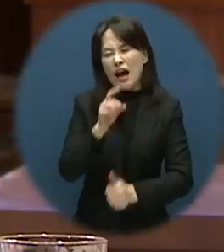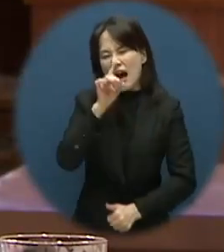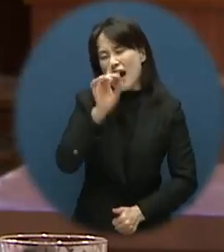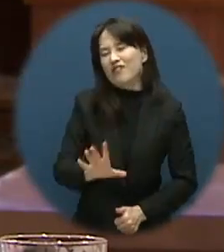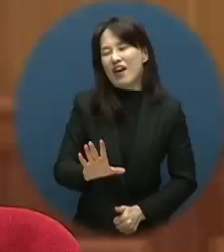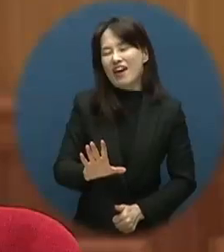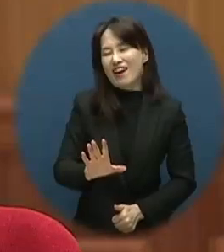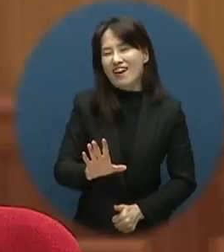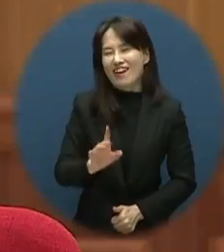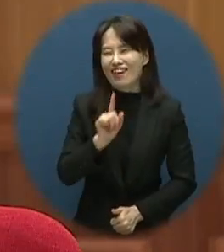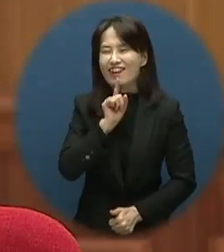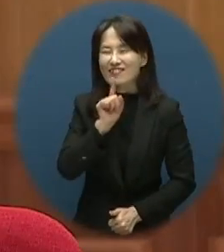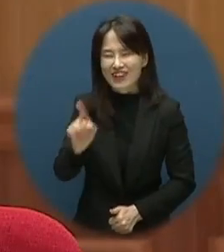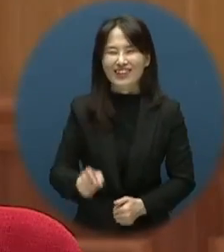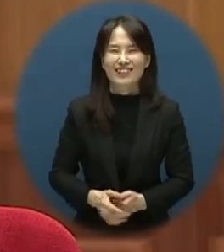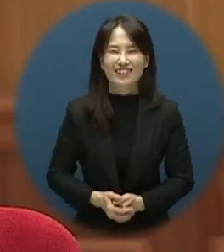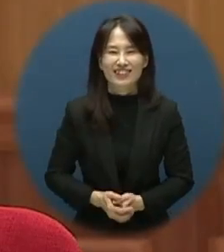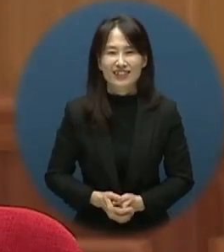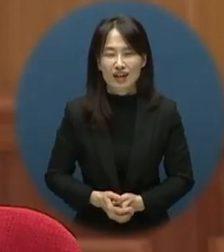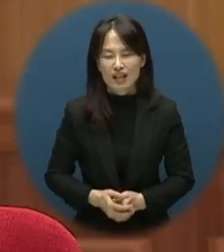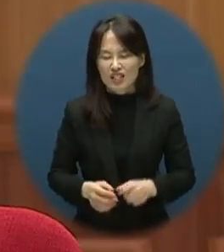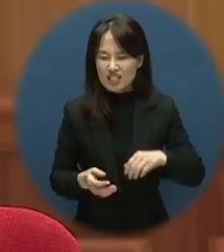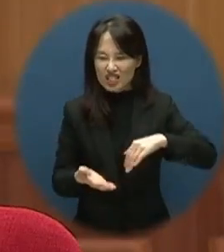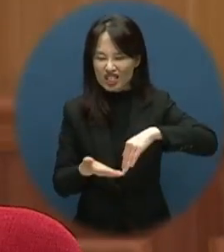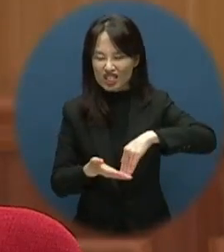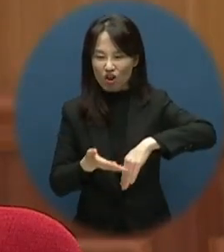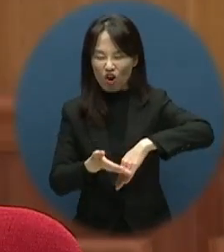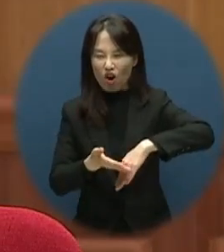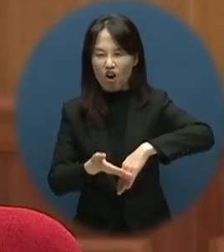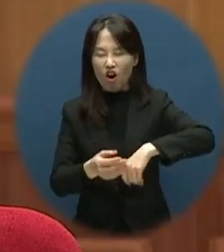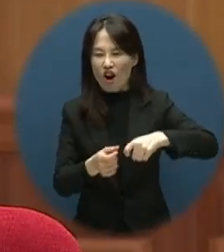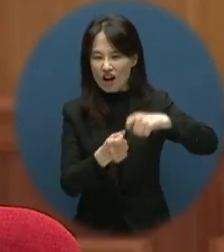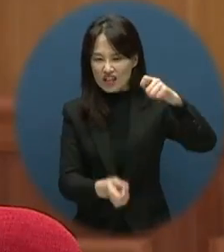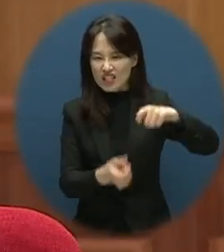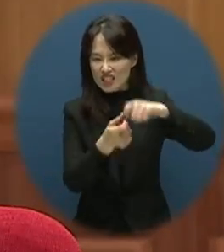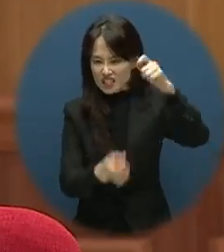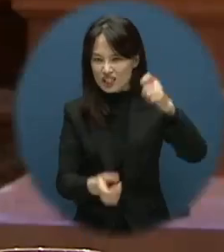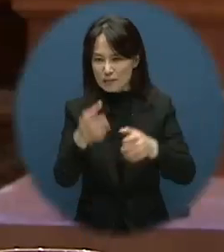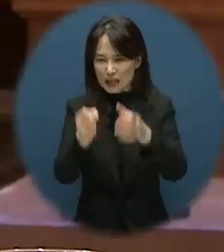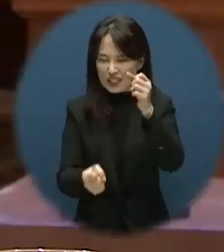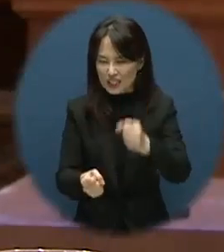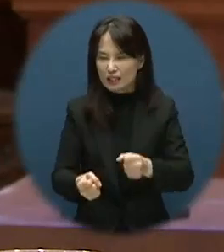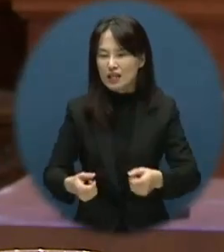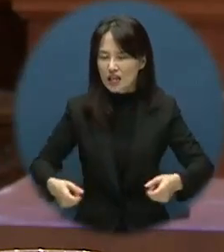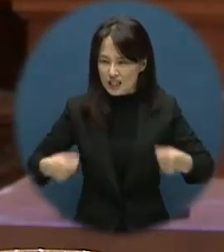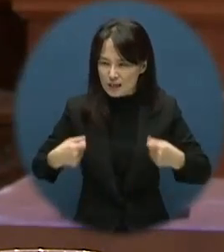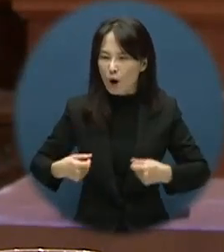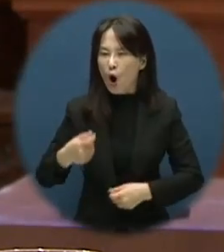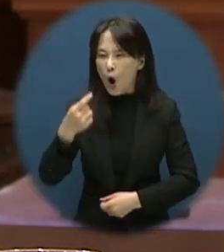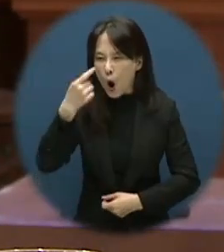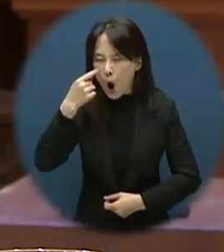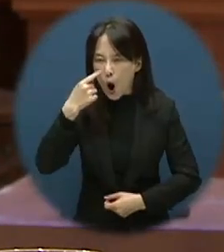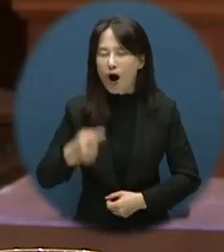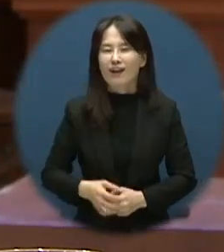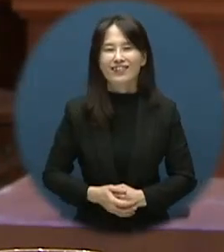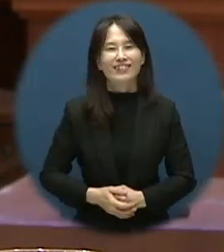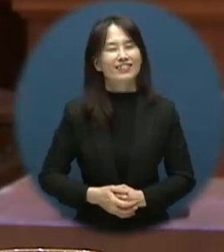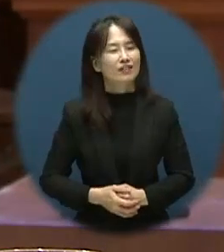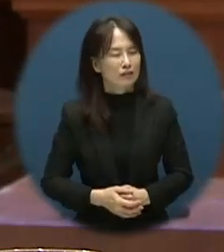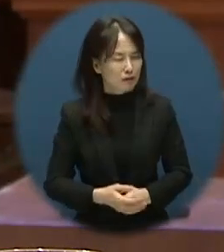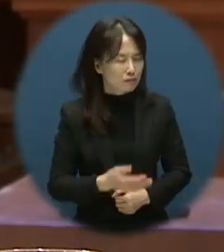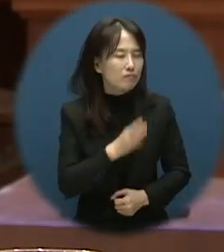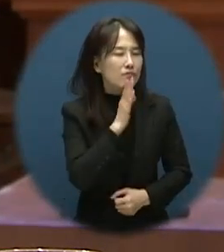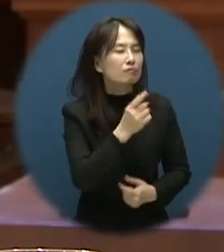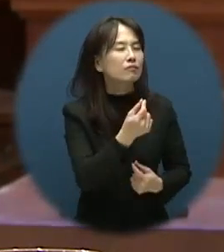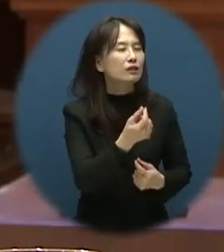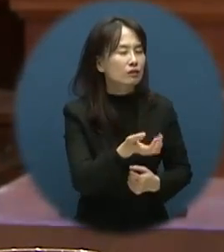그렇죠. 남자 입으면 안 돼. 긴 거 입어야 된다고. 그렇죠. 요즘 그 당시 분위기에서 반바지 남자는 못 입는